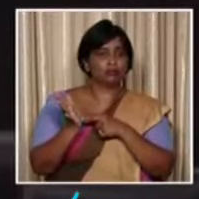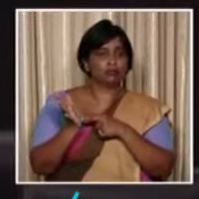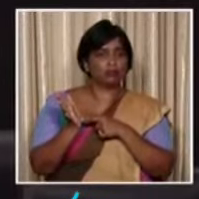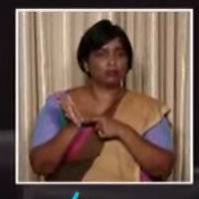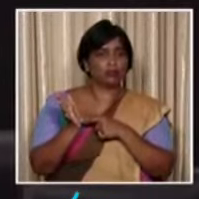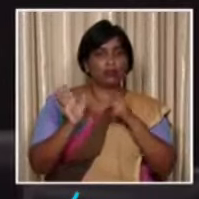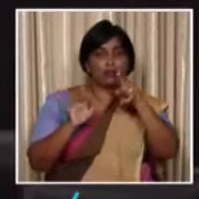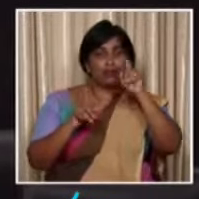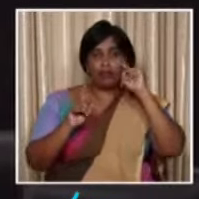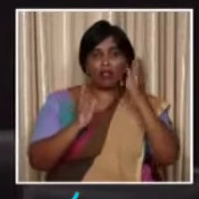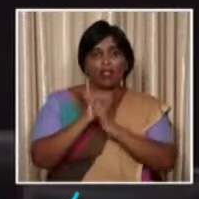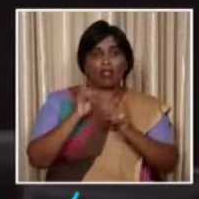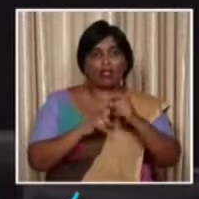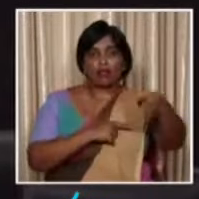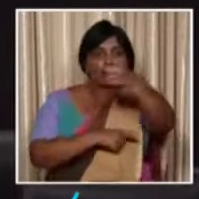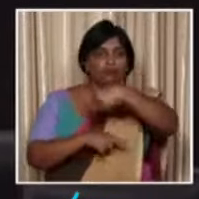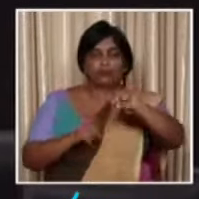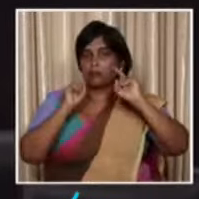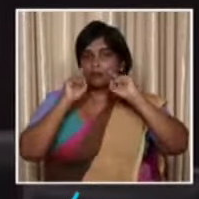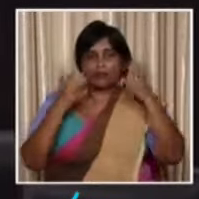මේක දන්නේ නැහැ ඇමතිවරු